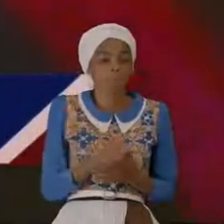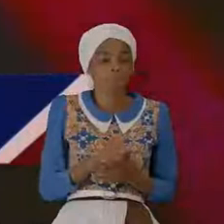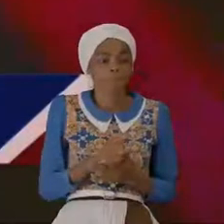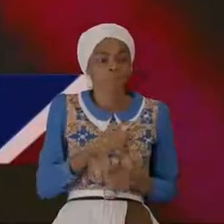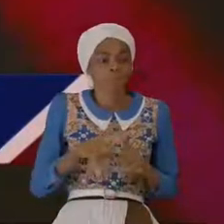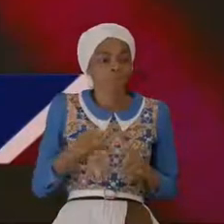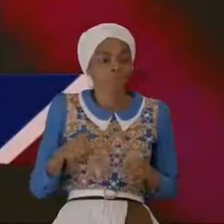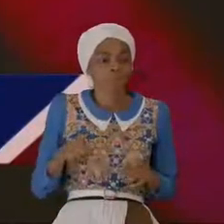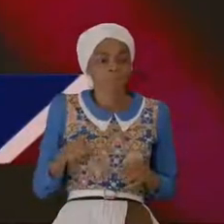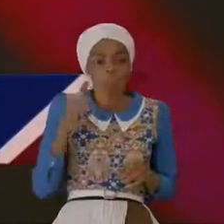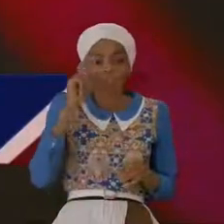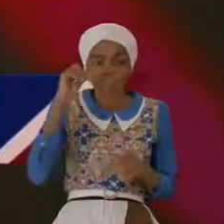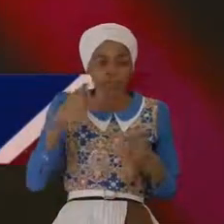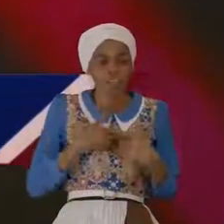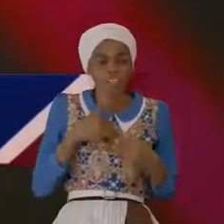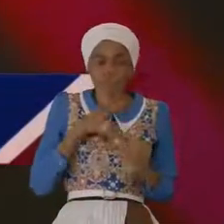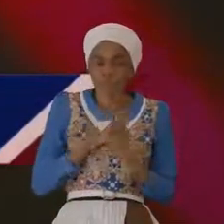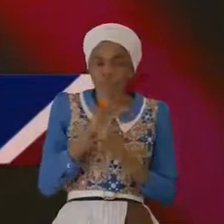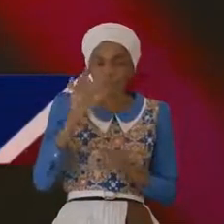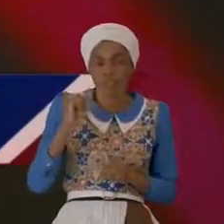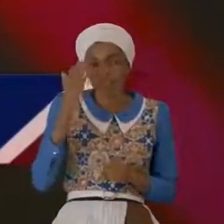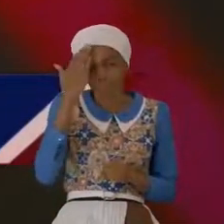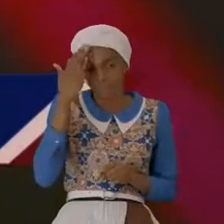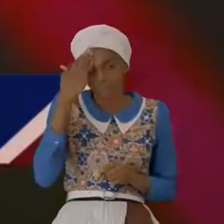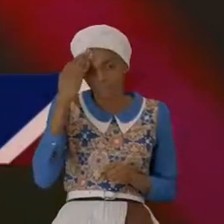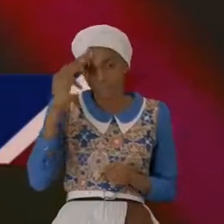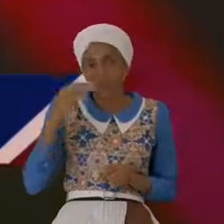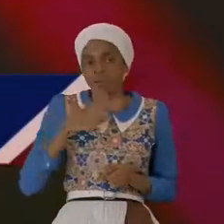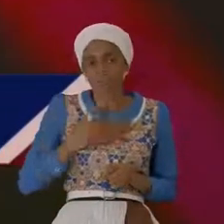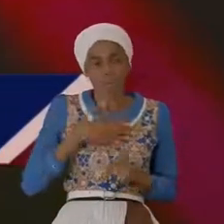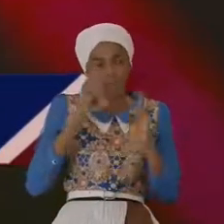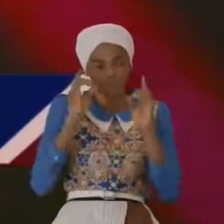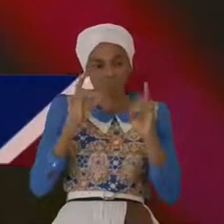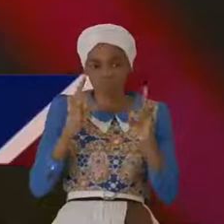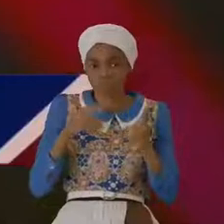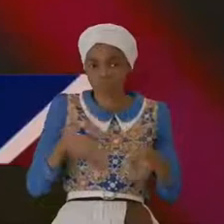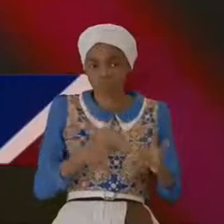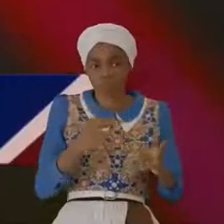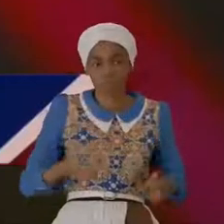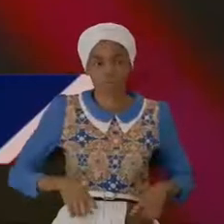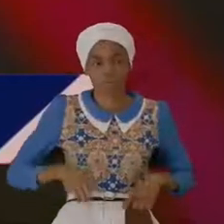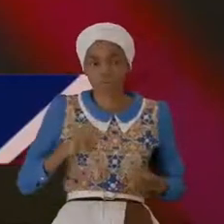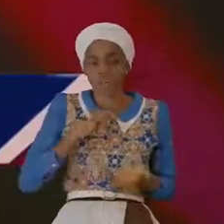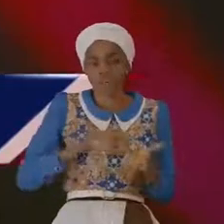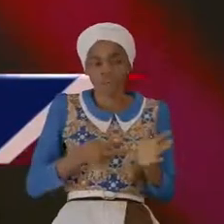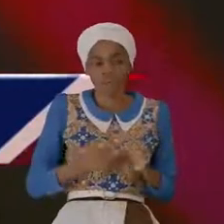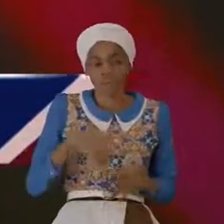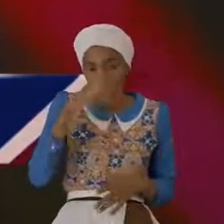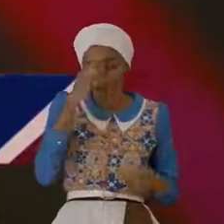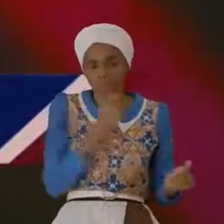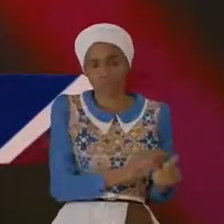toi, tu as suivi de près mon enseignement, ma conduite, mes résolutions, ma